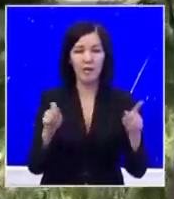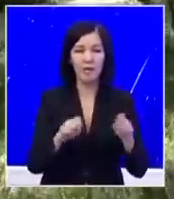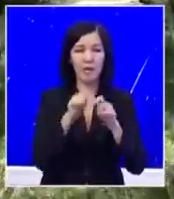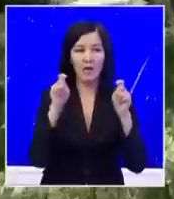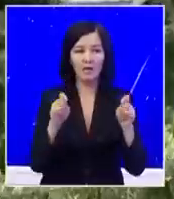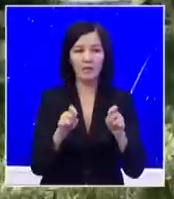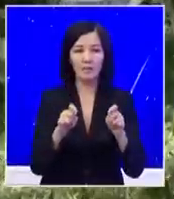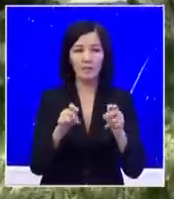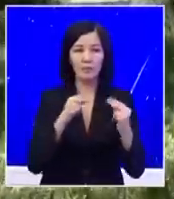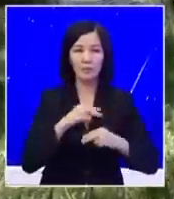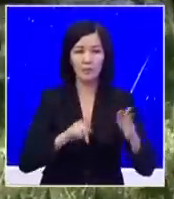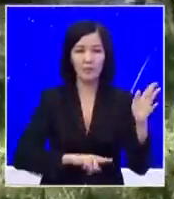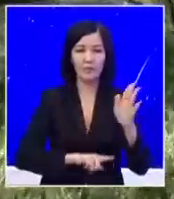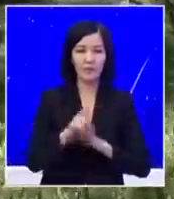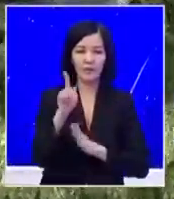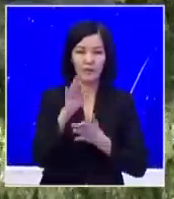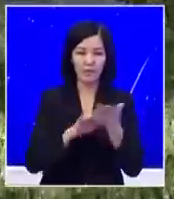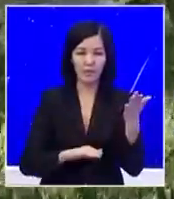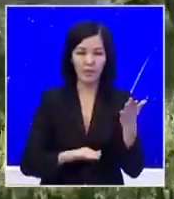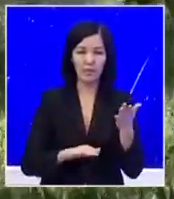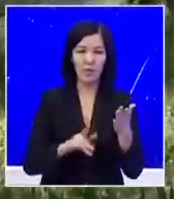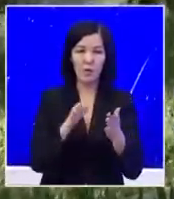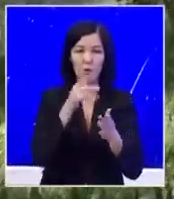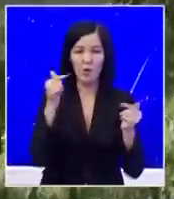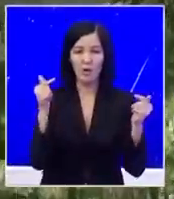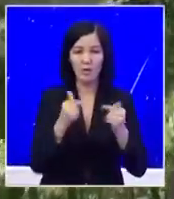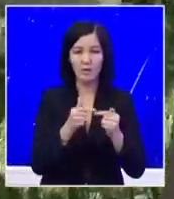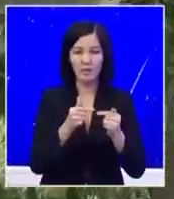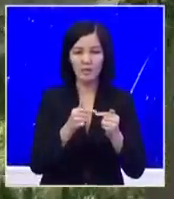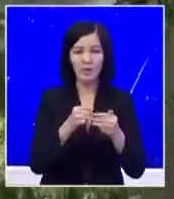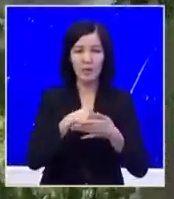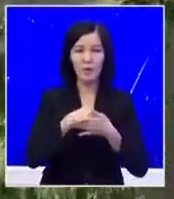Қазіргі таңда барлық жұмыстардың уақыты белгіленген.